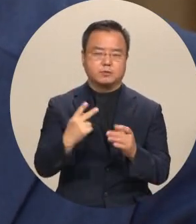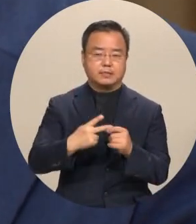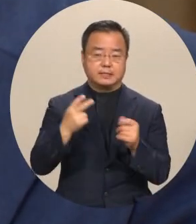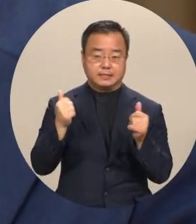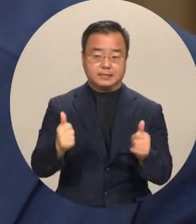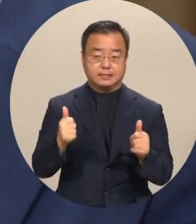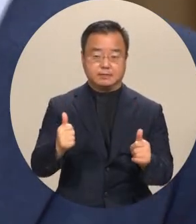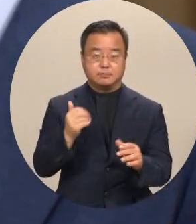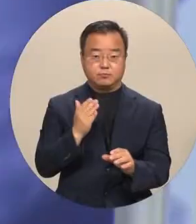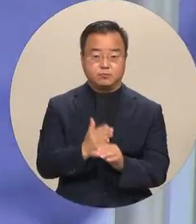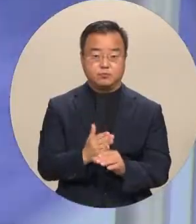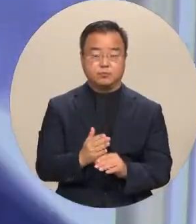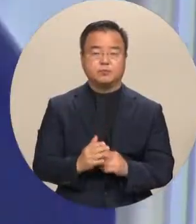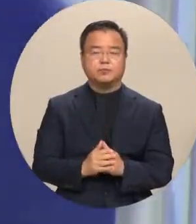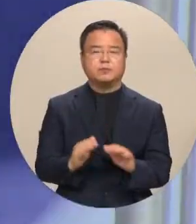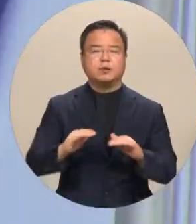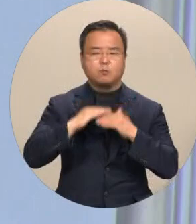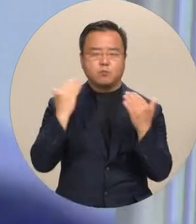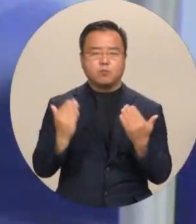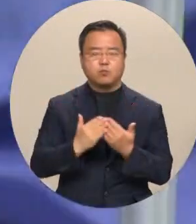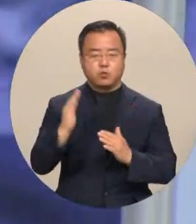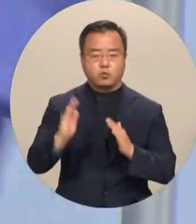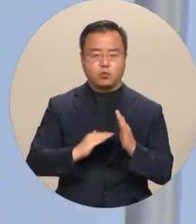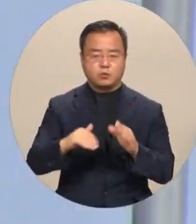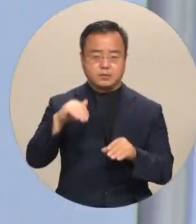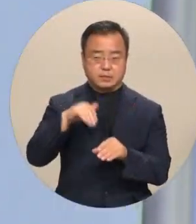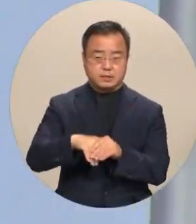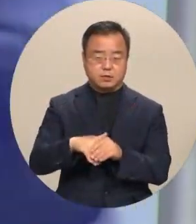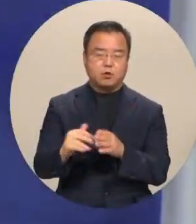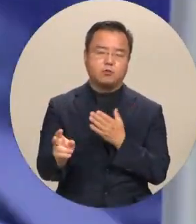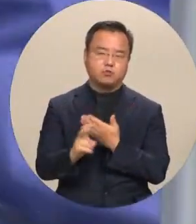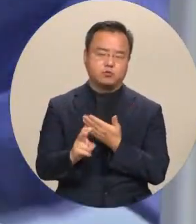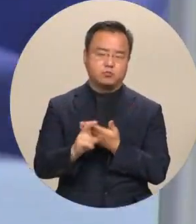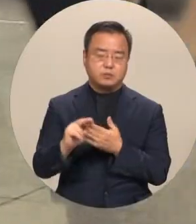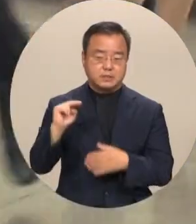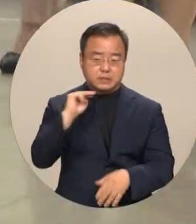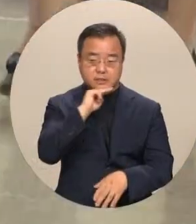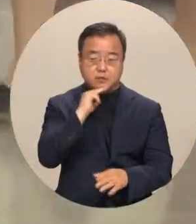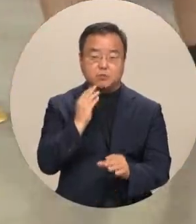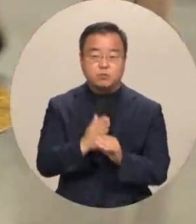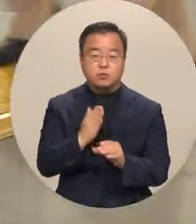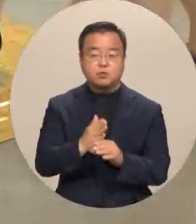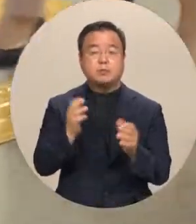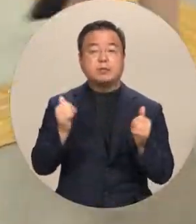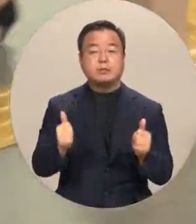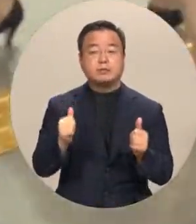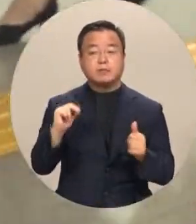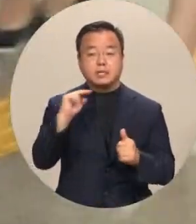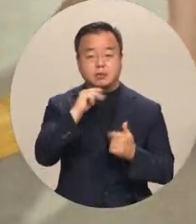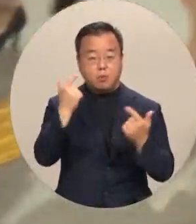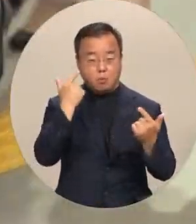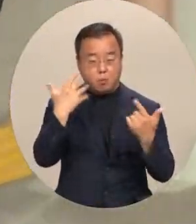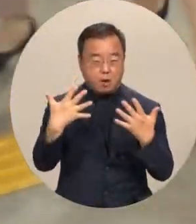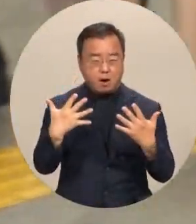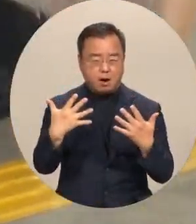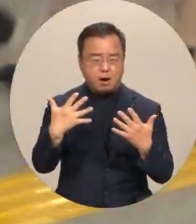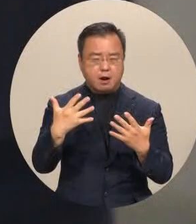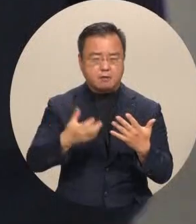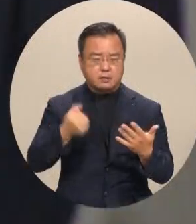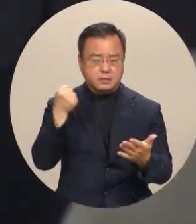진행 중입니다 모두 공직 선거법 위반에 해당되는 혐이어서 재판에서 의혹이 인정될 경우